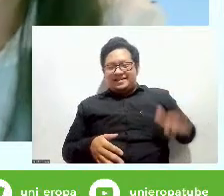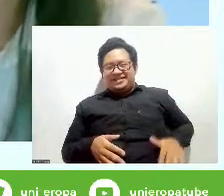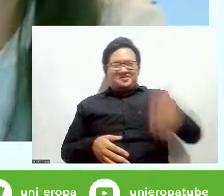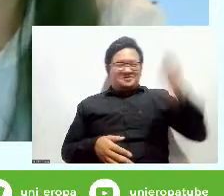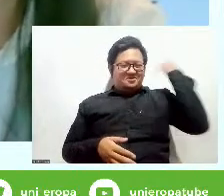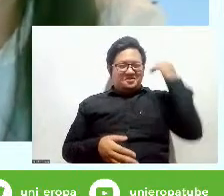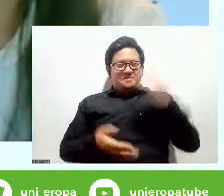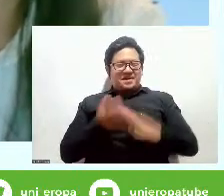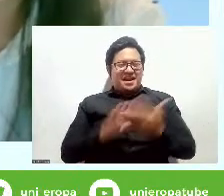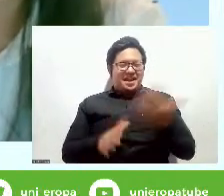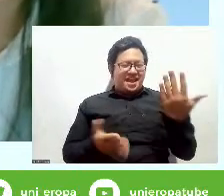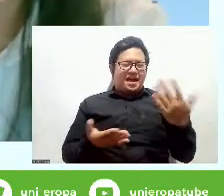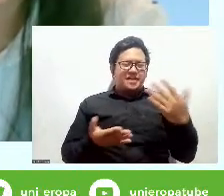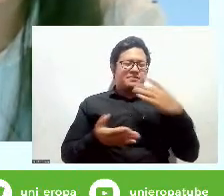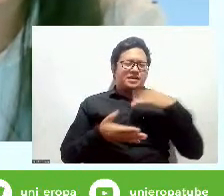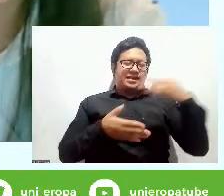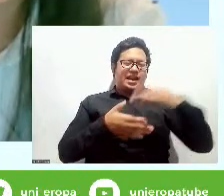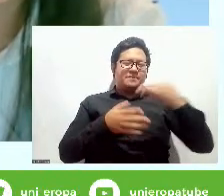yang